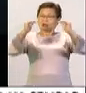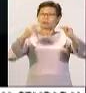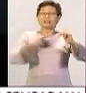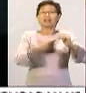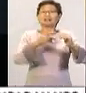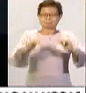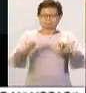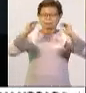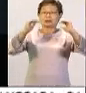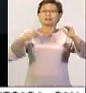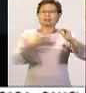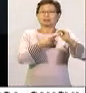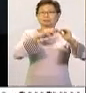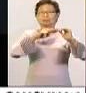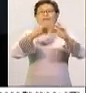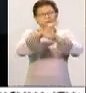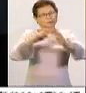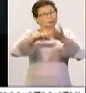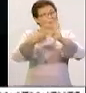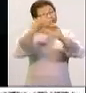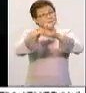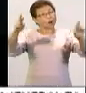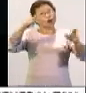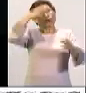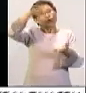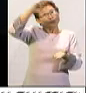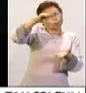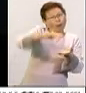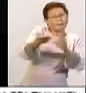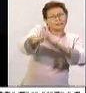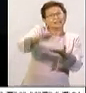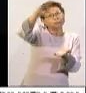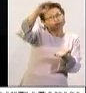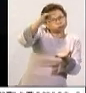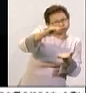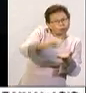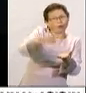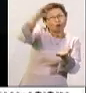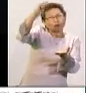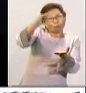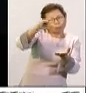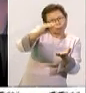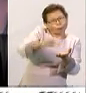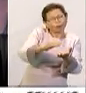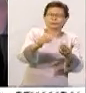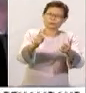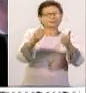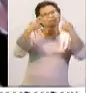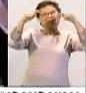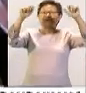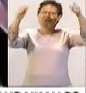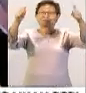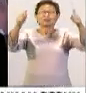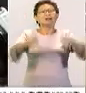kata persediaan kita untuk mengurangkan kadar kematian itu telah berjaya lah.